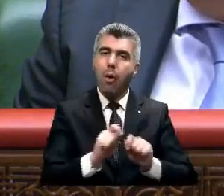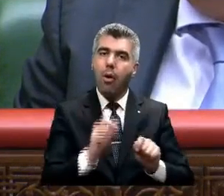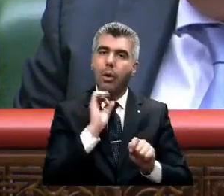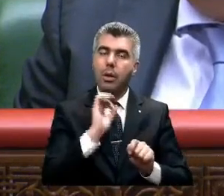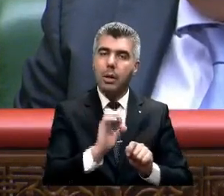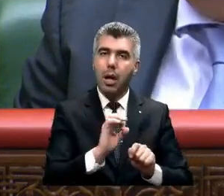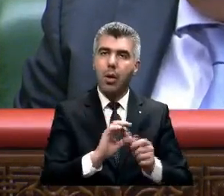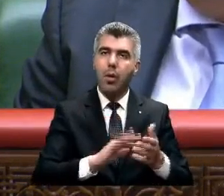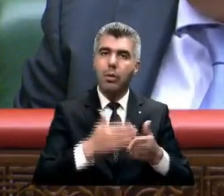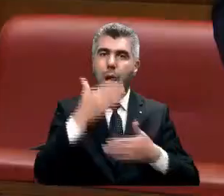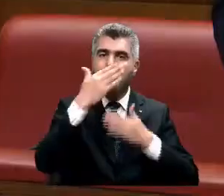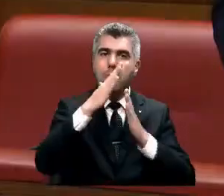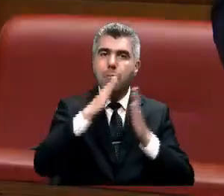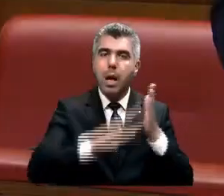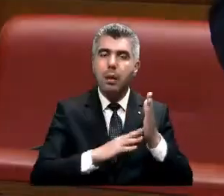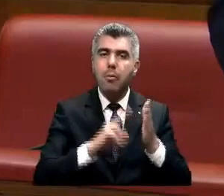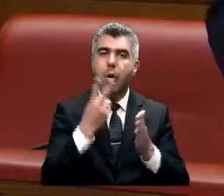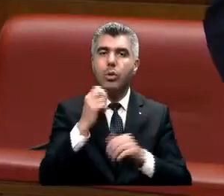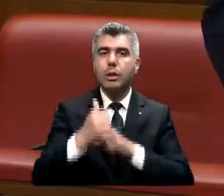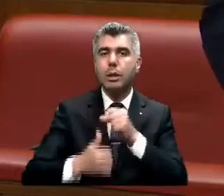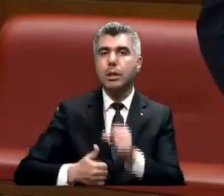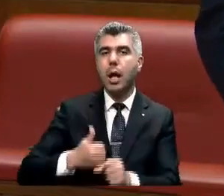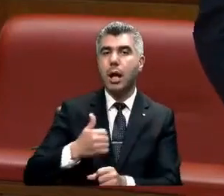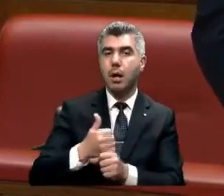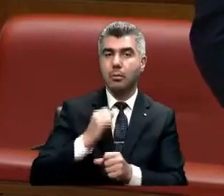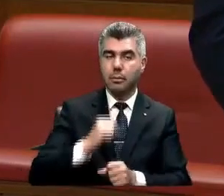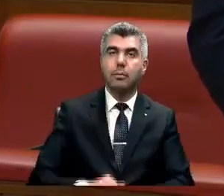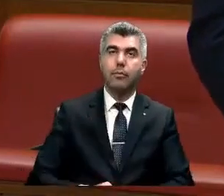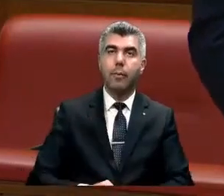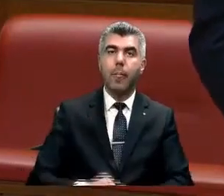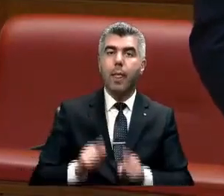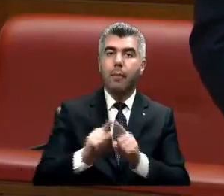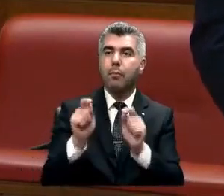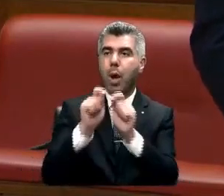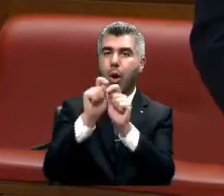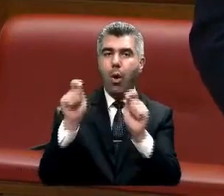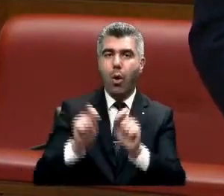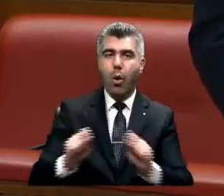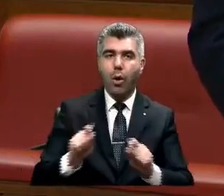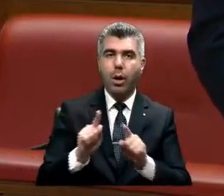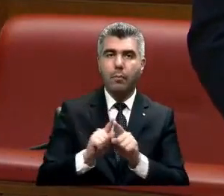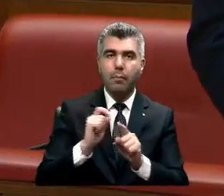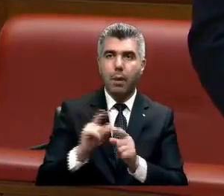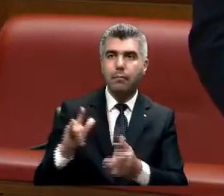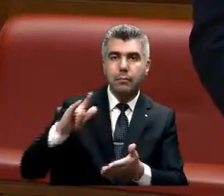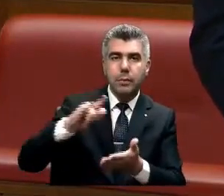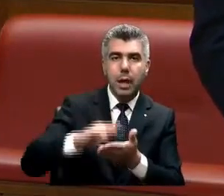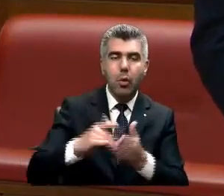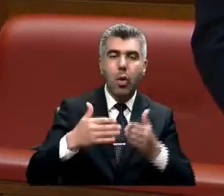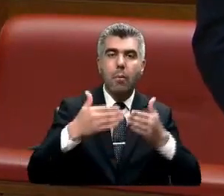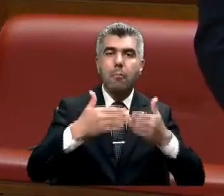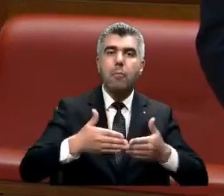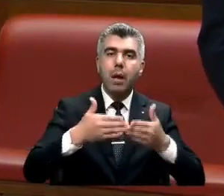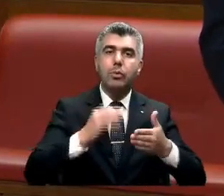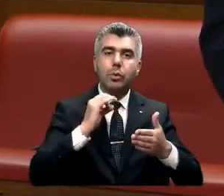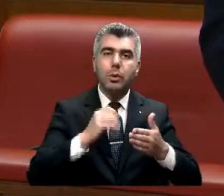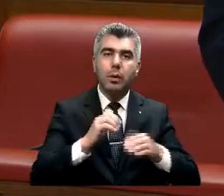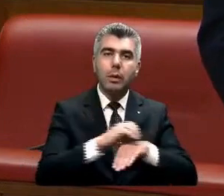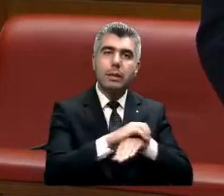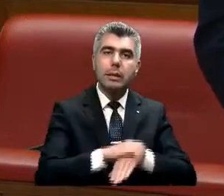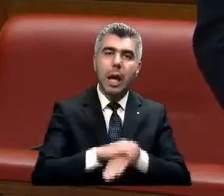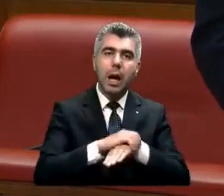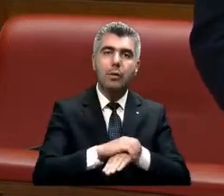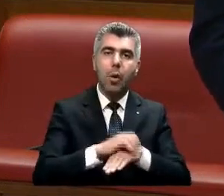اللي نهجته بلادنا منذ حوالي 20 سنة والمتمثل في تحرير خدمات النقل الجوي والبحري خصوصا مع الاتحاد